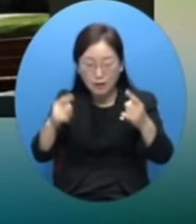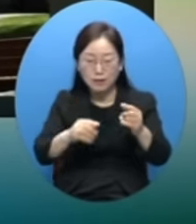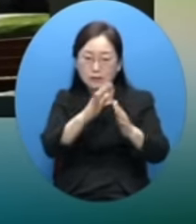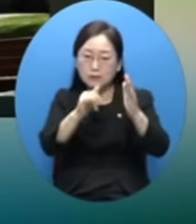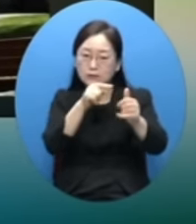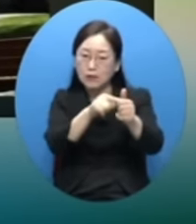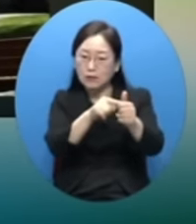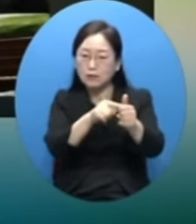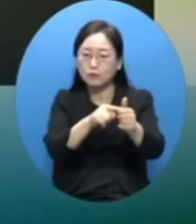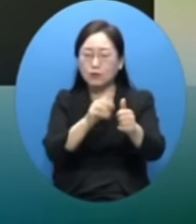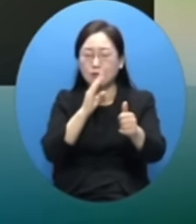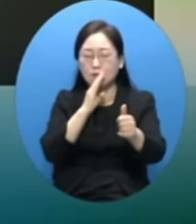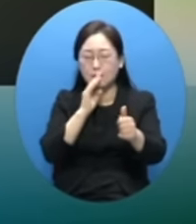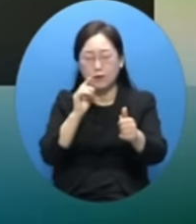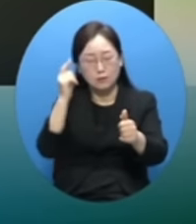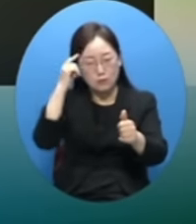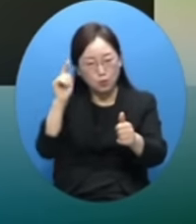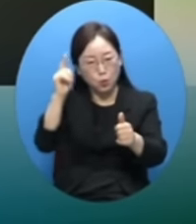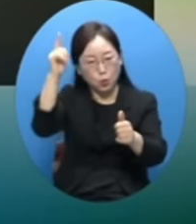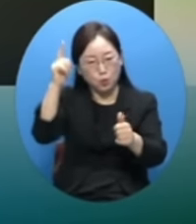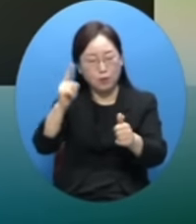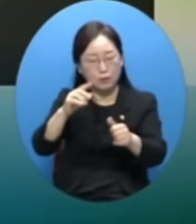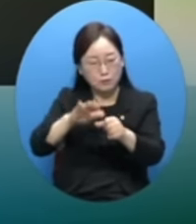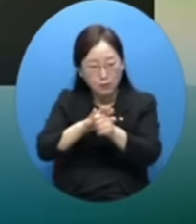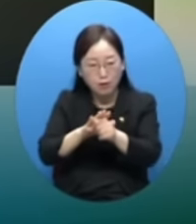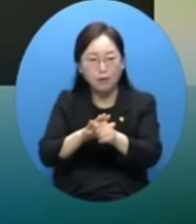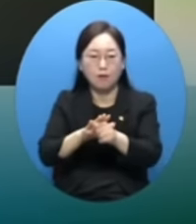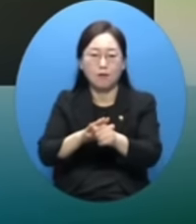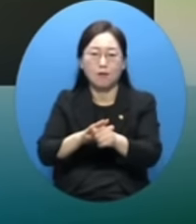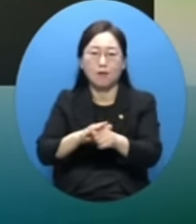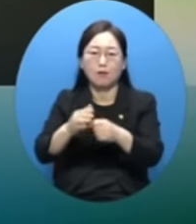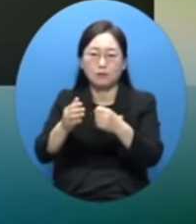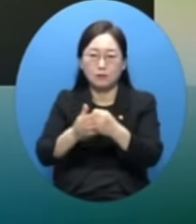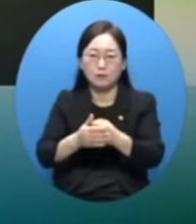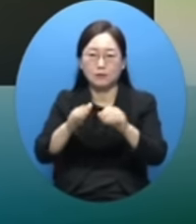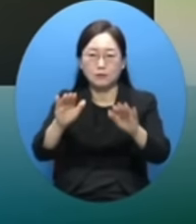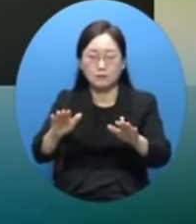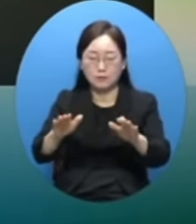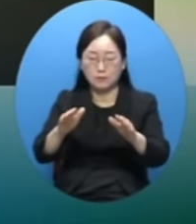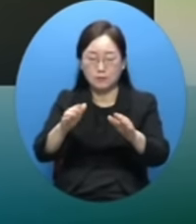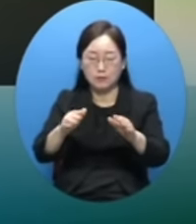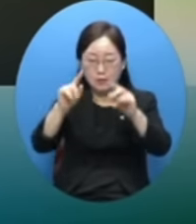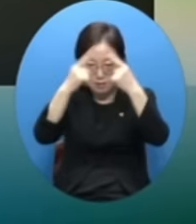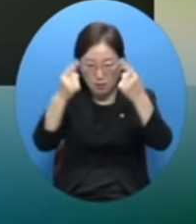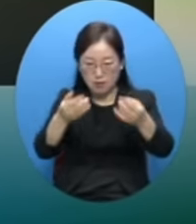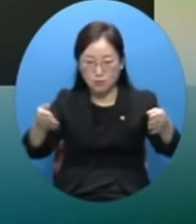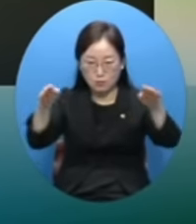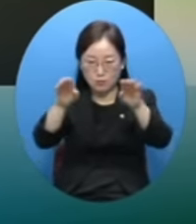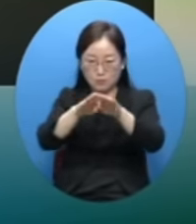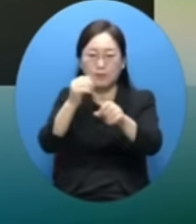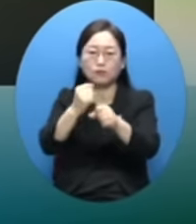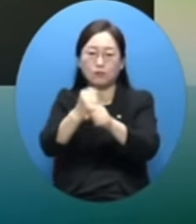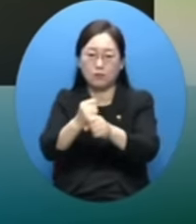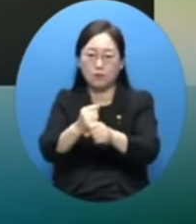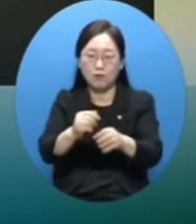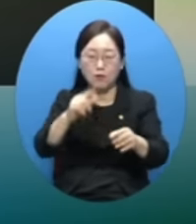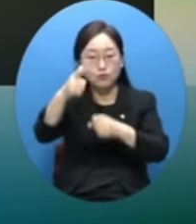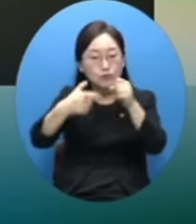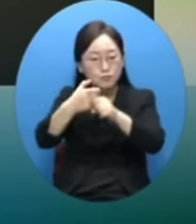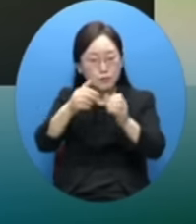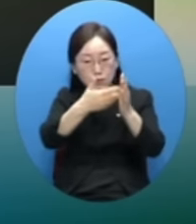위해서 오이노 기념 컨퍼런스 룸을 만들고 60년이 지난 오늘까지도 그의 사랑과 헌신을 기억하고